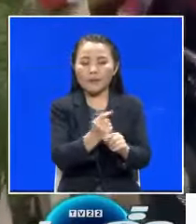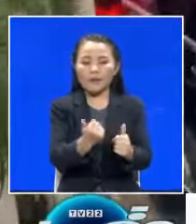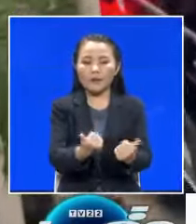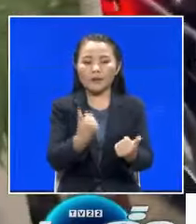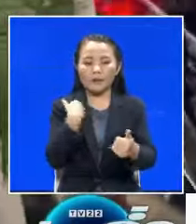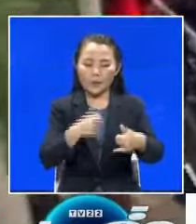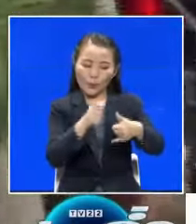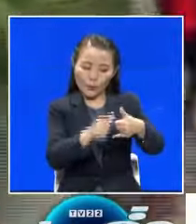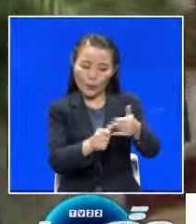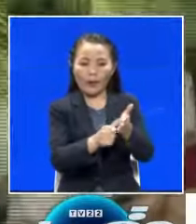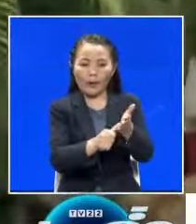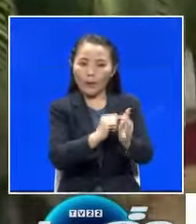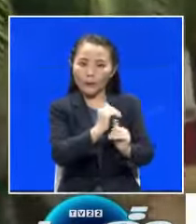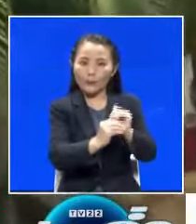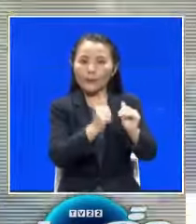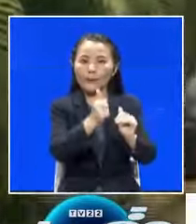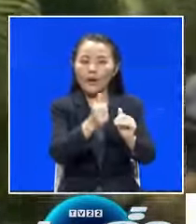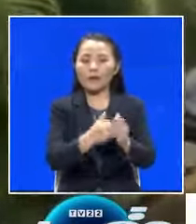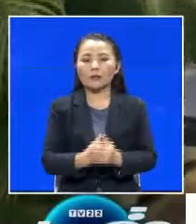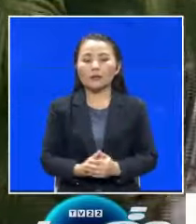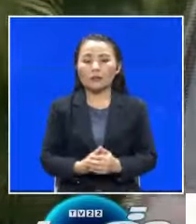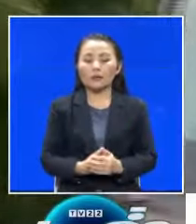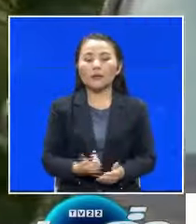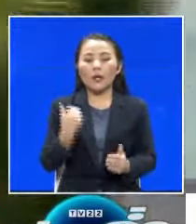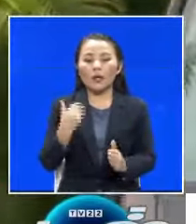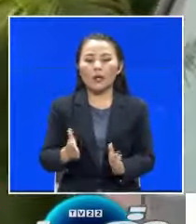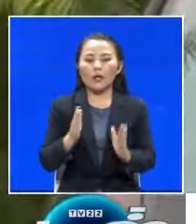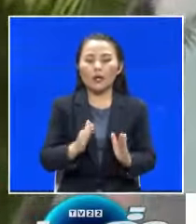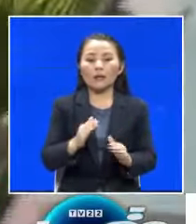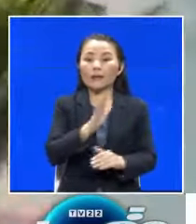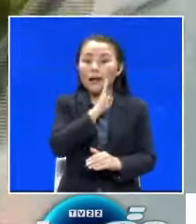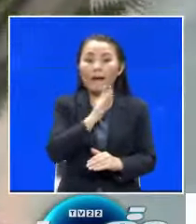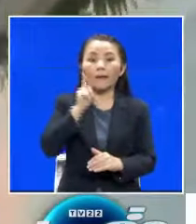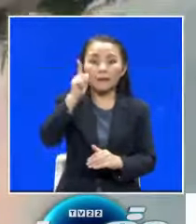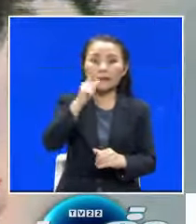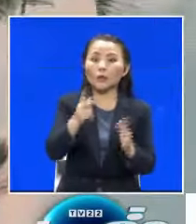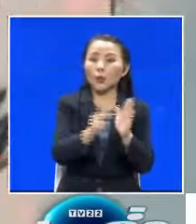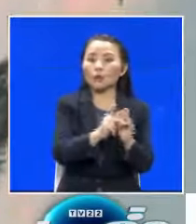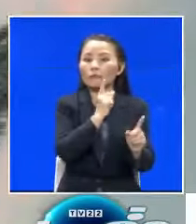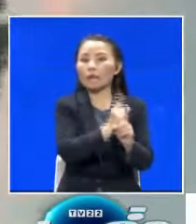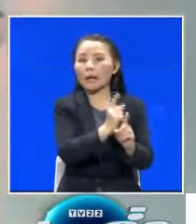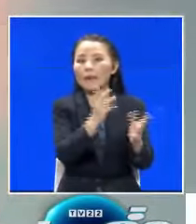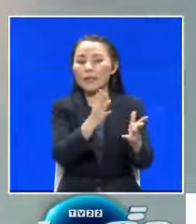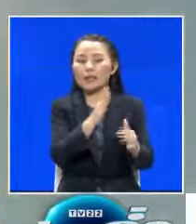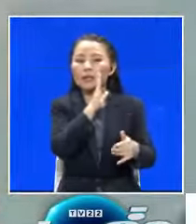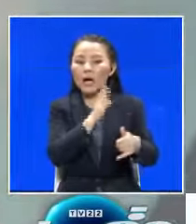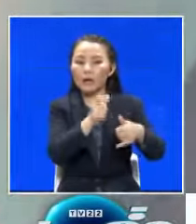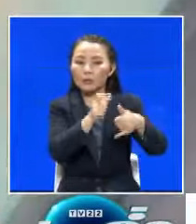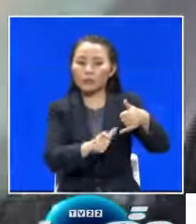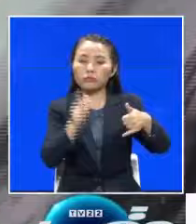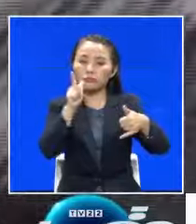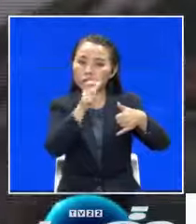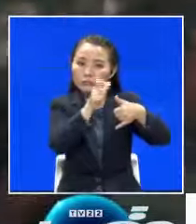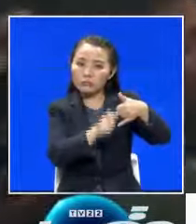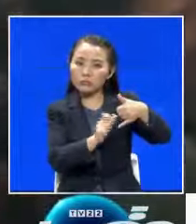ก้ไขปรับปรุงตนเองได้รวมถึงในกรณีที่ผู้ถูกคุมความประพฤติไม่ปฏิบัติตามเงื่อนไขที่กำหนดหรือพฤติการที่เกี่ยวกับ